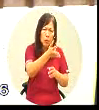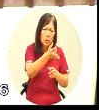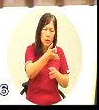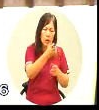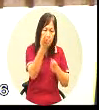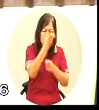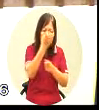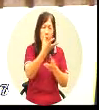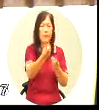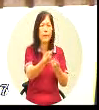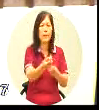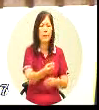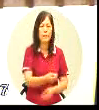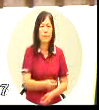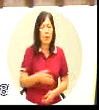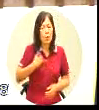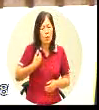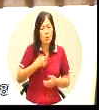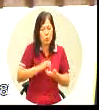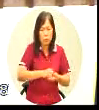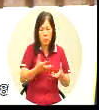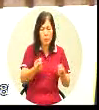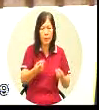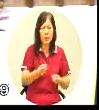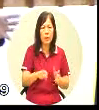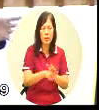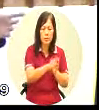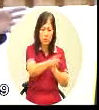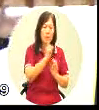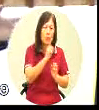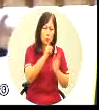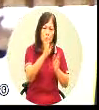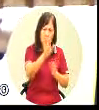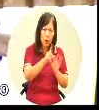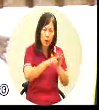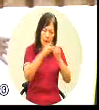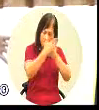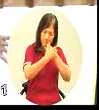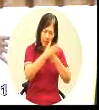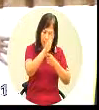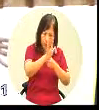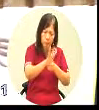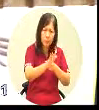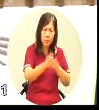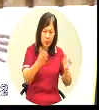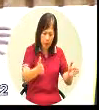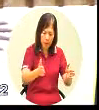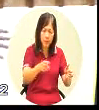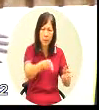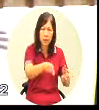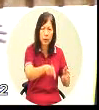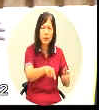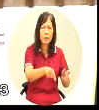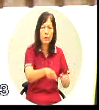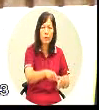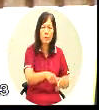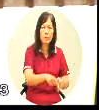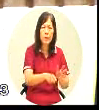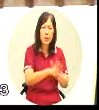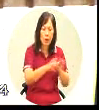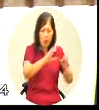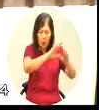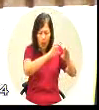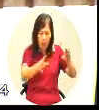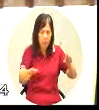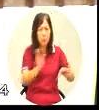调查，可能也我也不是很确定，不过当地说法说有做保护的那一段哈、哦，它其实是不太滑